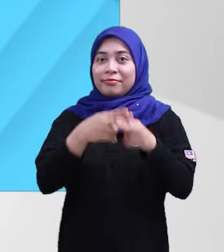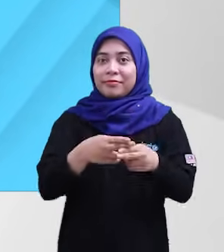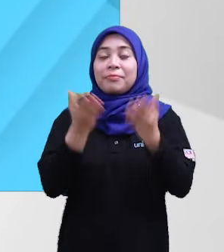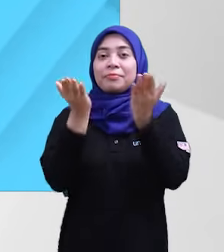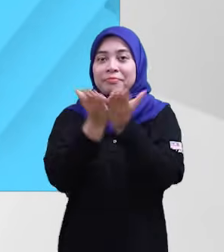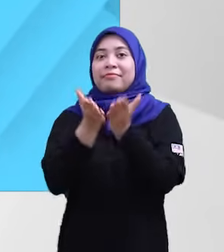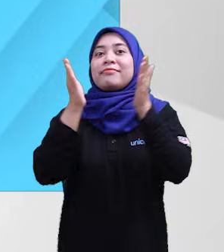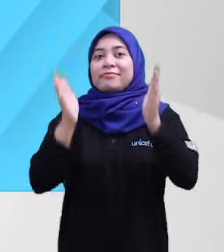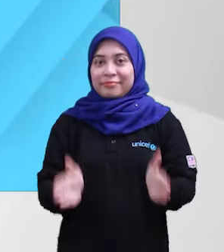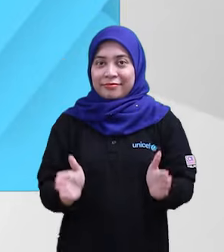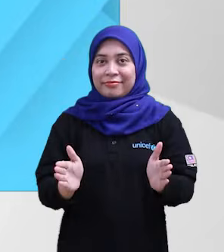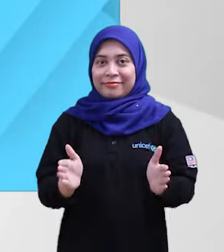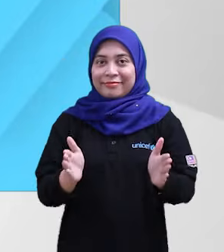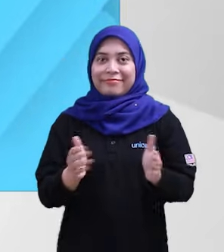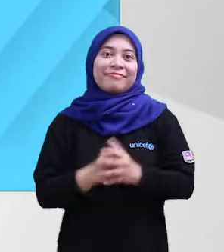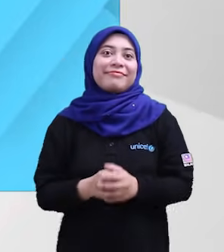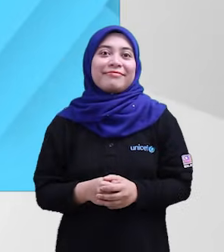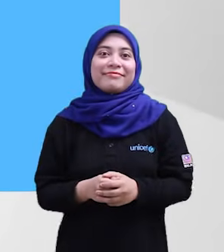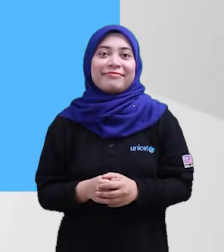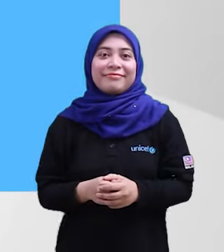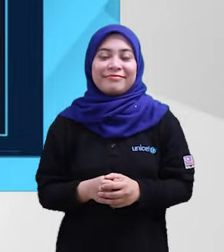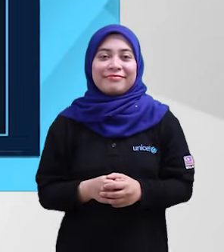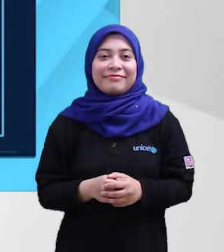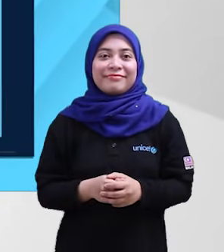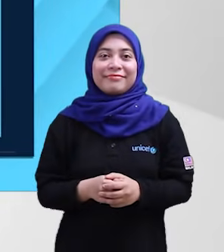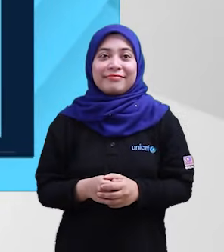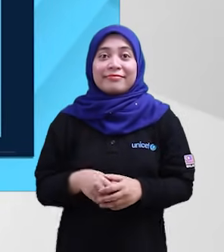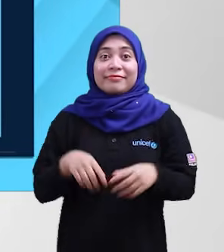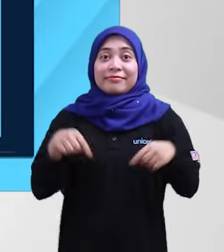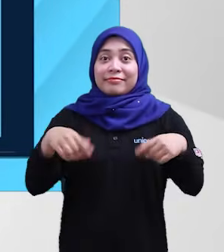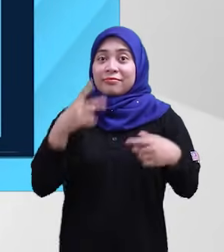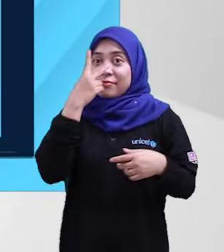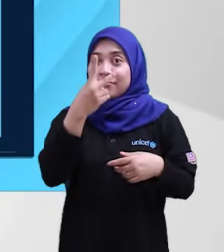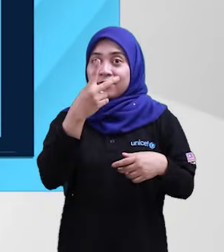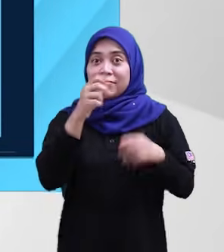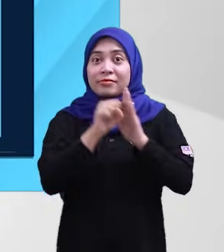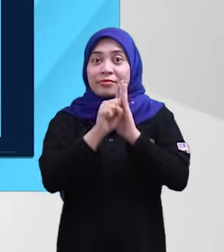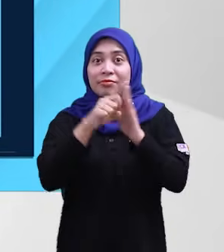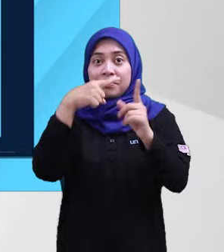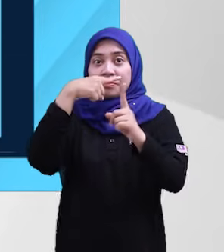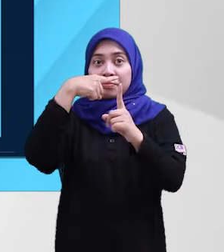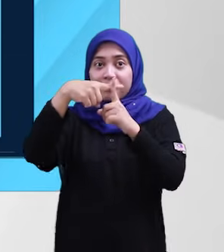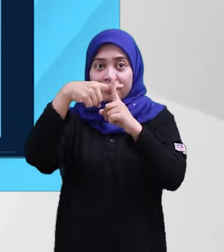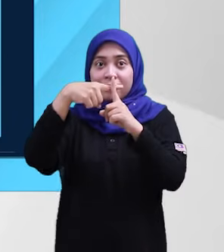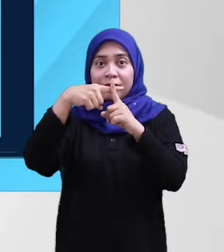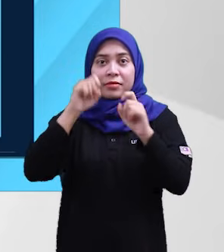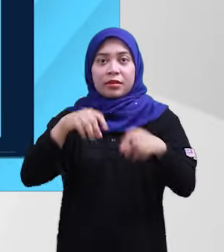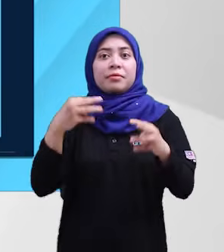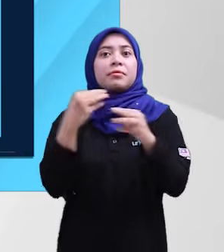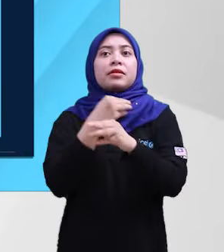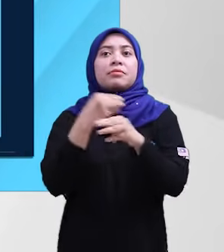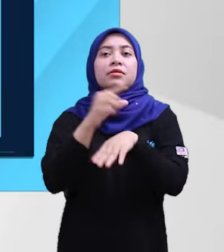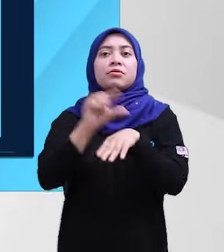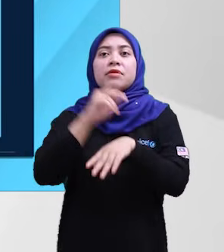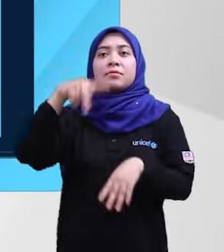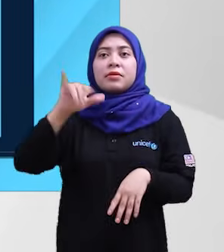akan namakan kotak ini murid. Di sini kita boleh melihat simbol tambah. Kita juga boleh melakukan